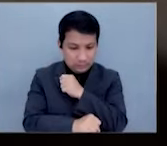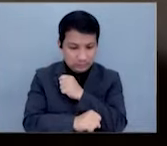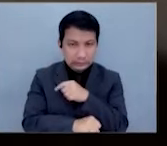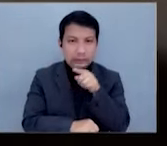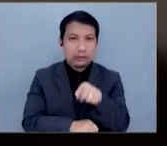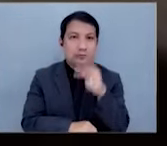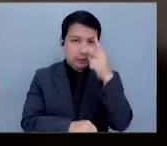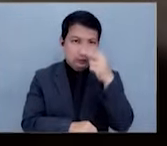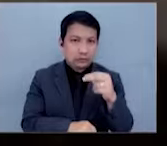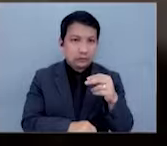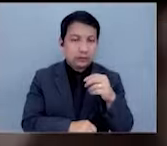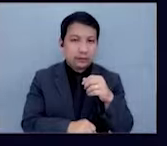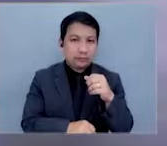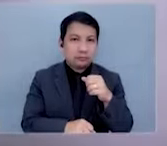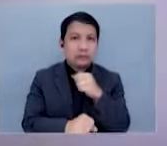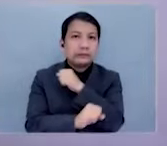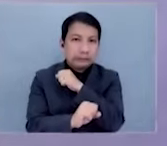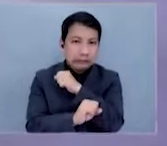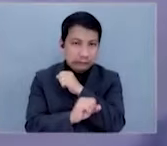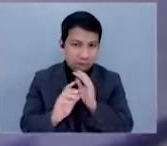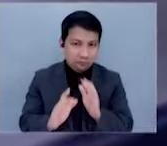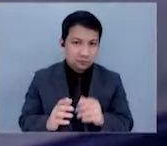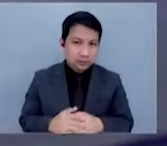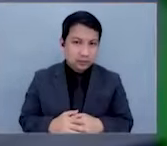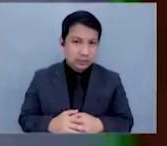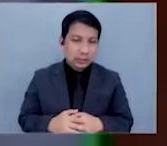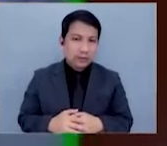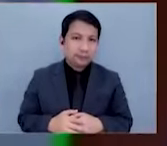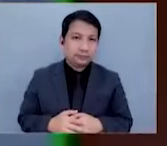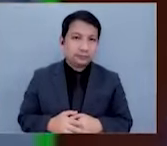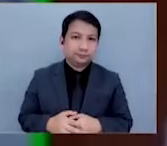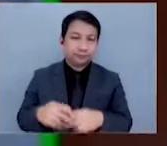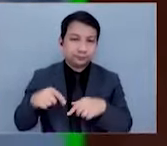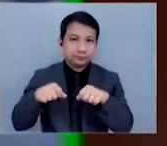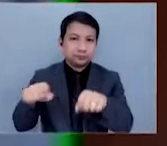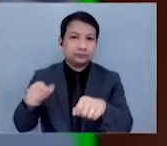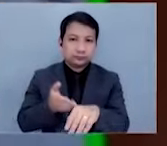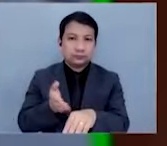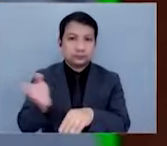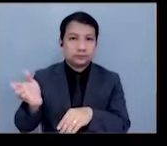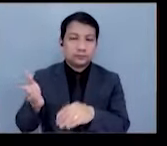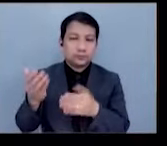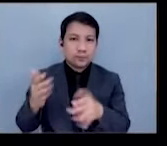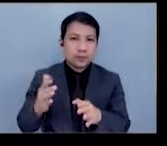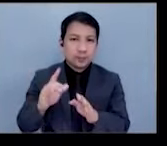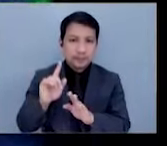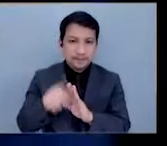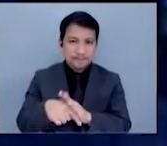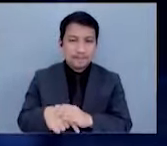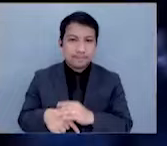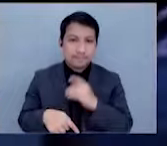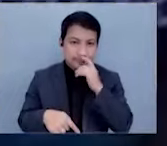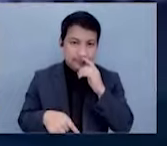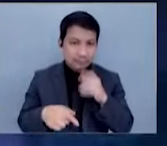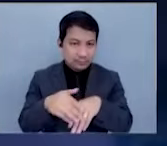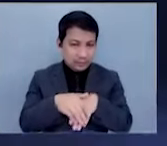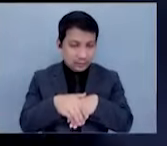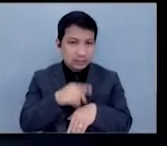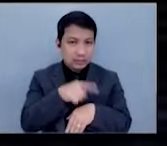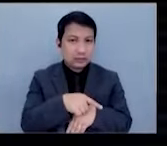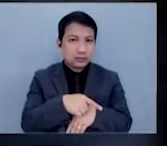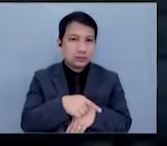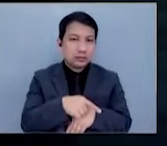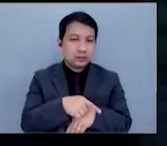nagpaandar sa motor nakunan pa siyang dumaraan sa ilang kalsada Makalipas ang ilang minuto tumangging magsalita sa harap ng camera ang